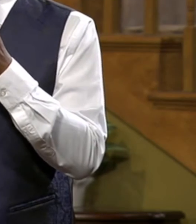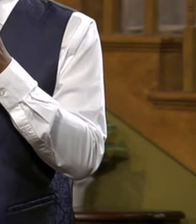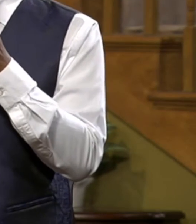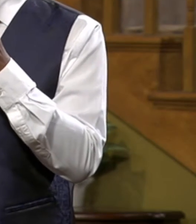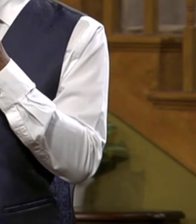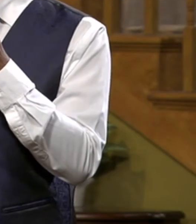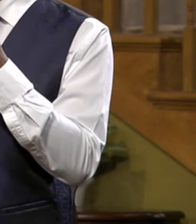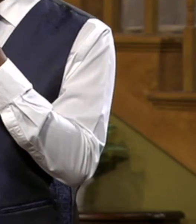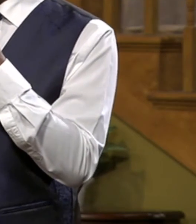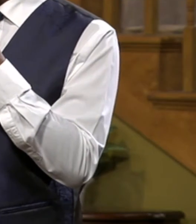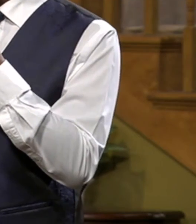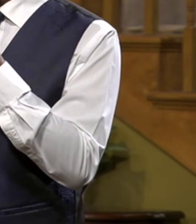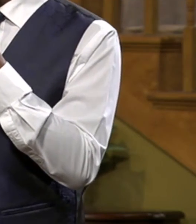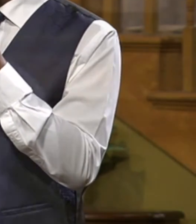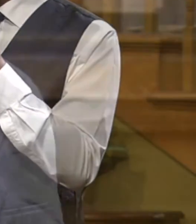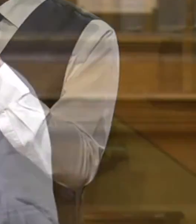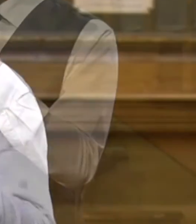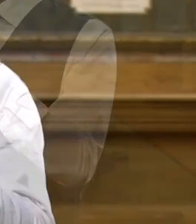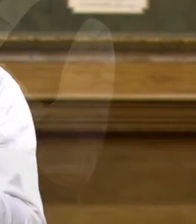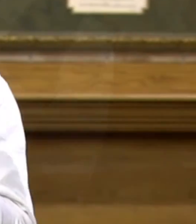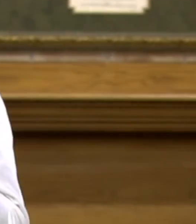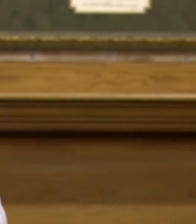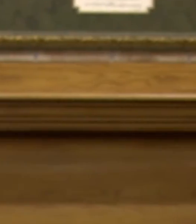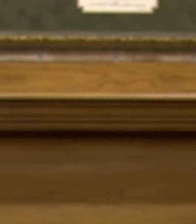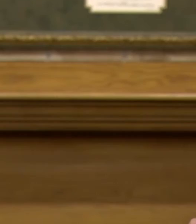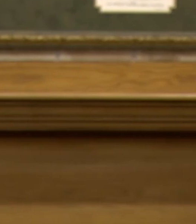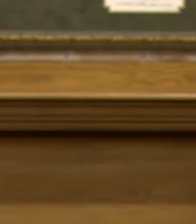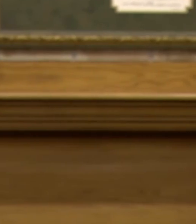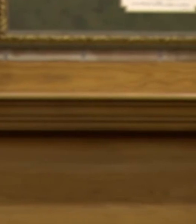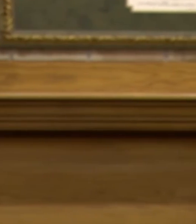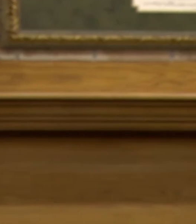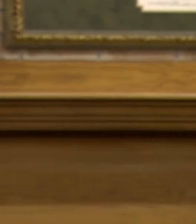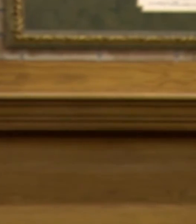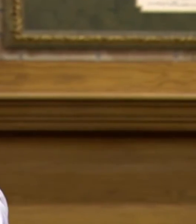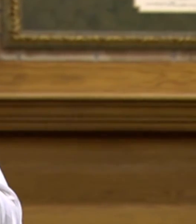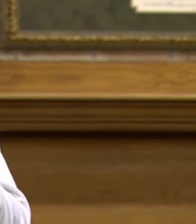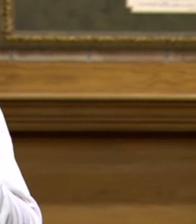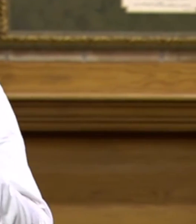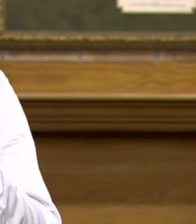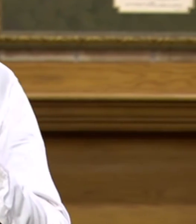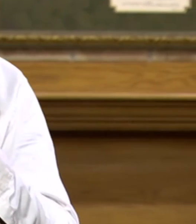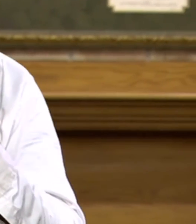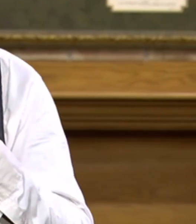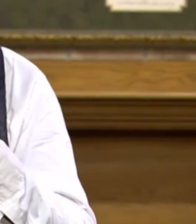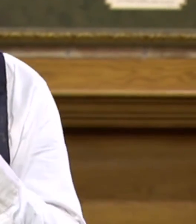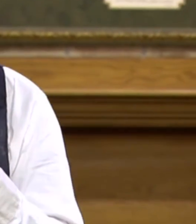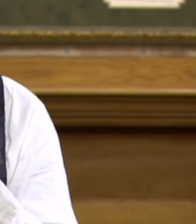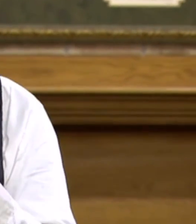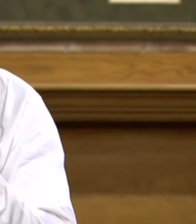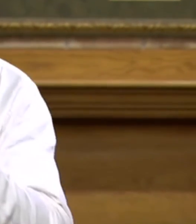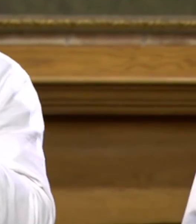sois glorifié. Oh, oh, oh. Le Dieu Saint s'est offert pour